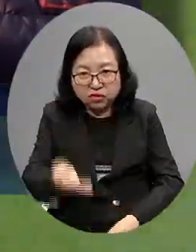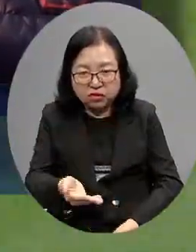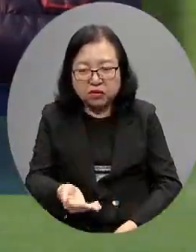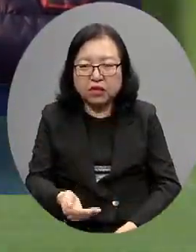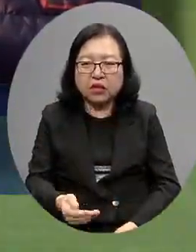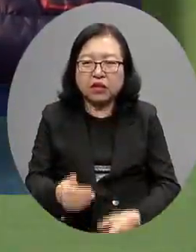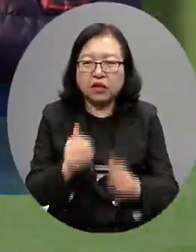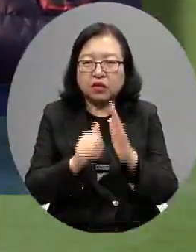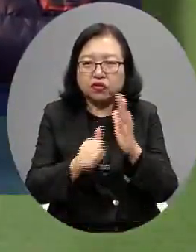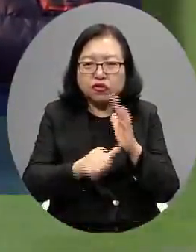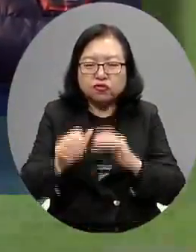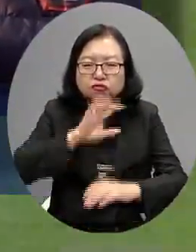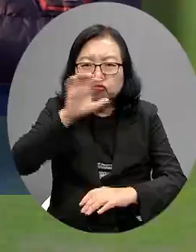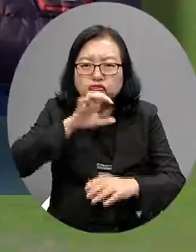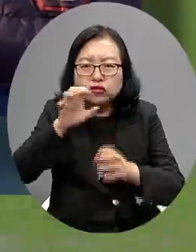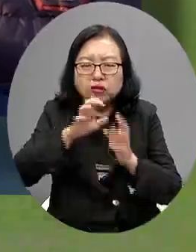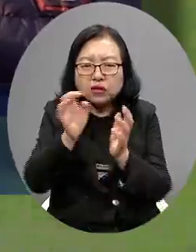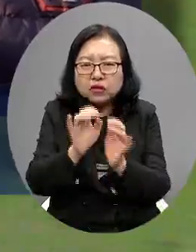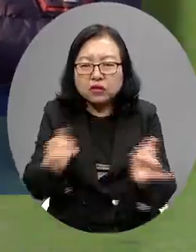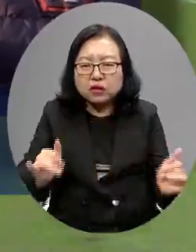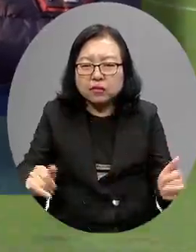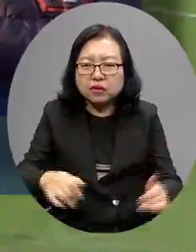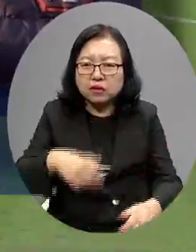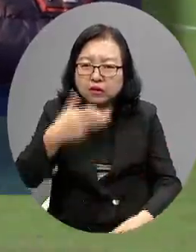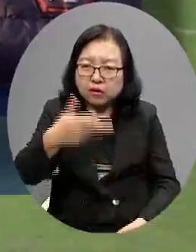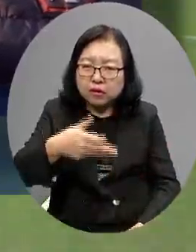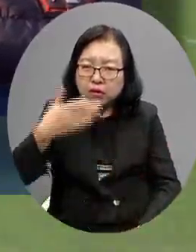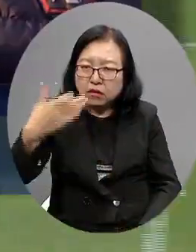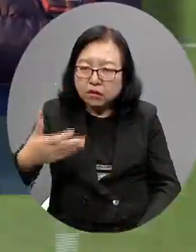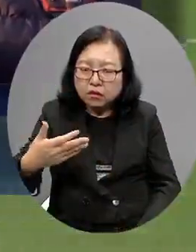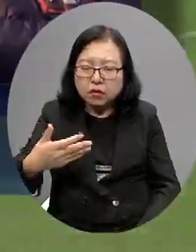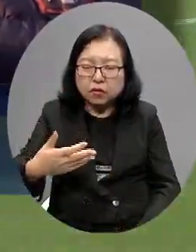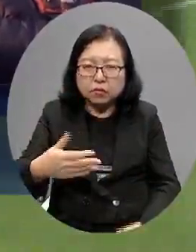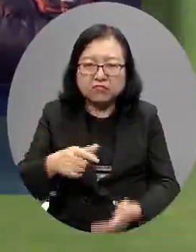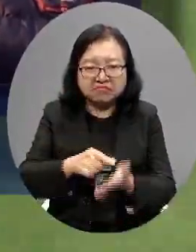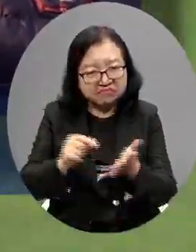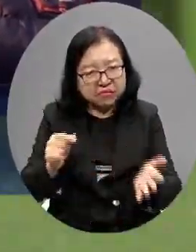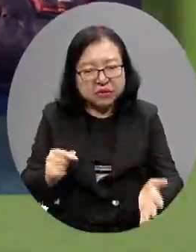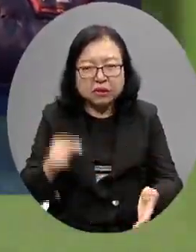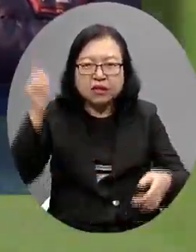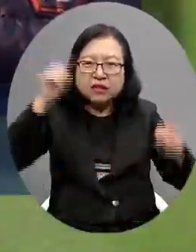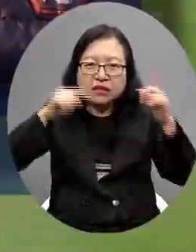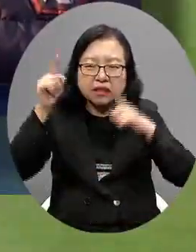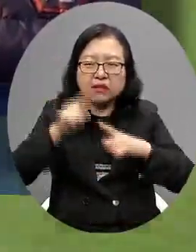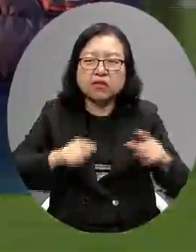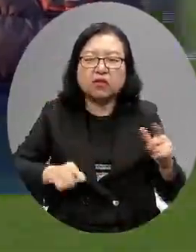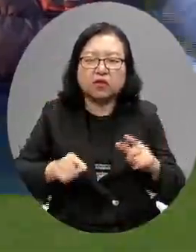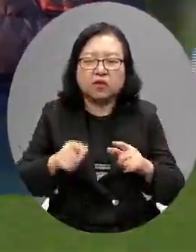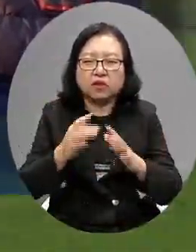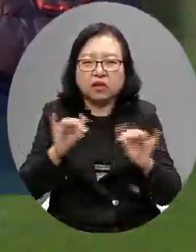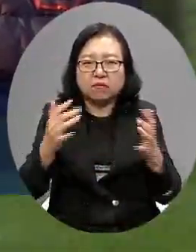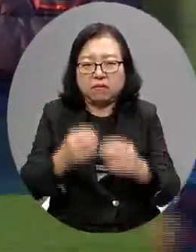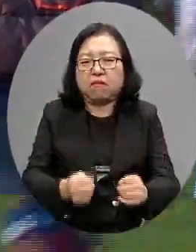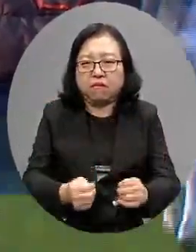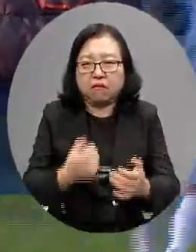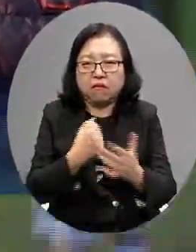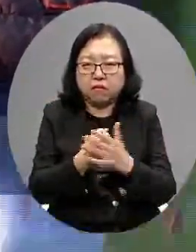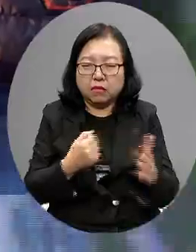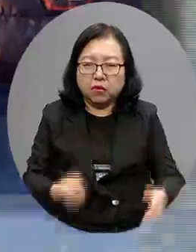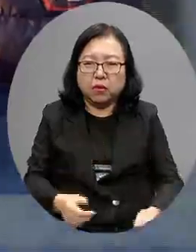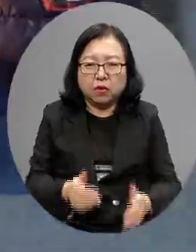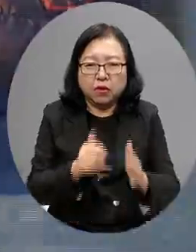뭐 18명 뭐 19명 이런 정도로 부상 선수들도 많았고 선수 스쿼드를